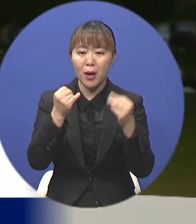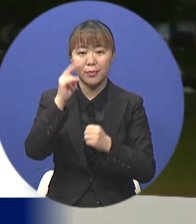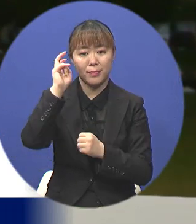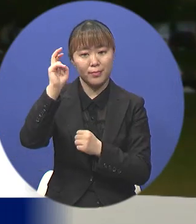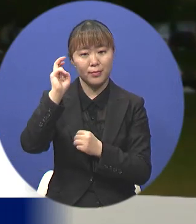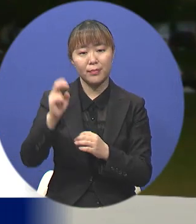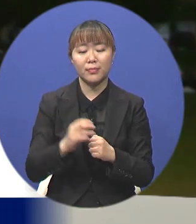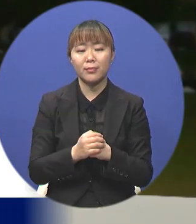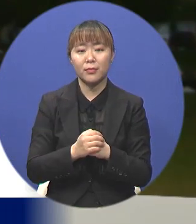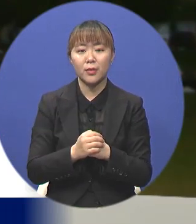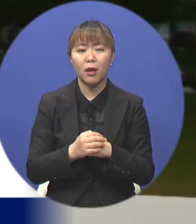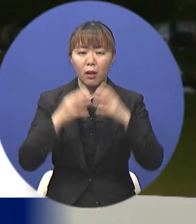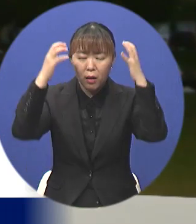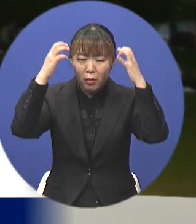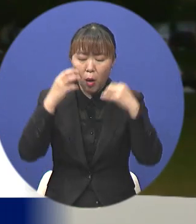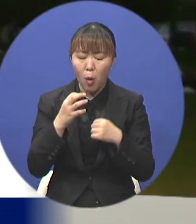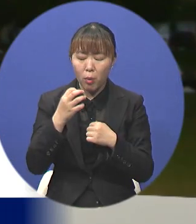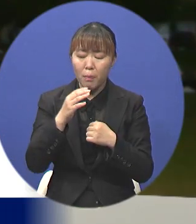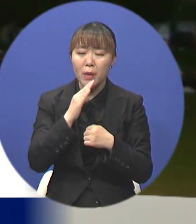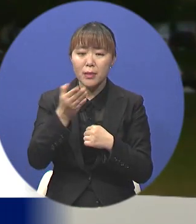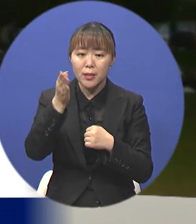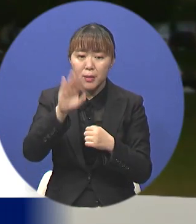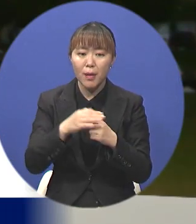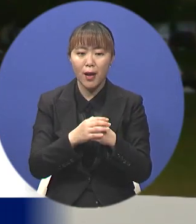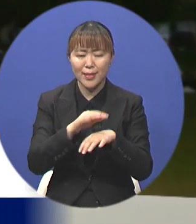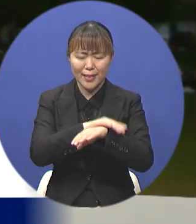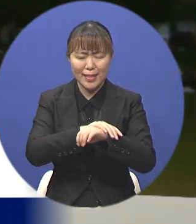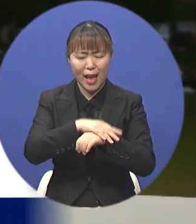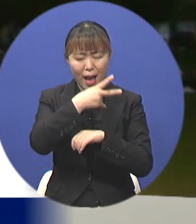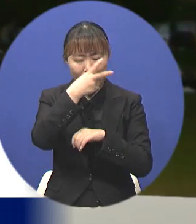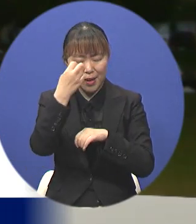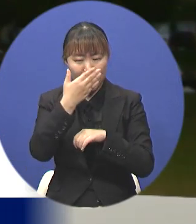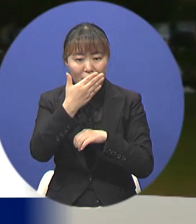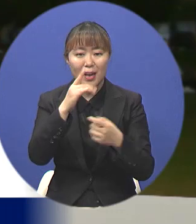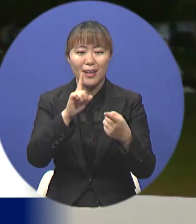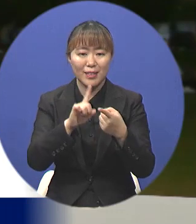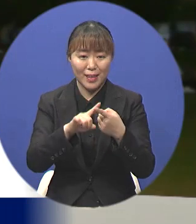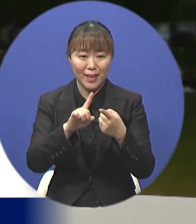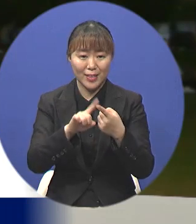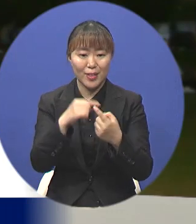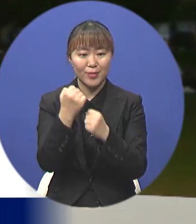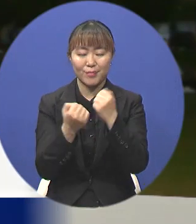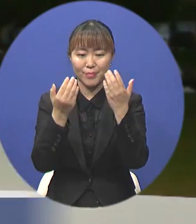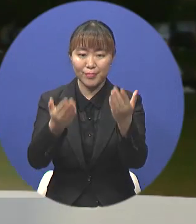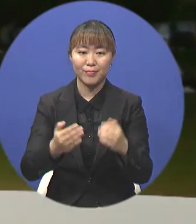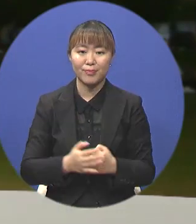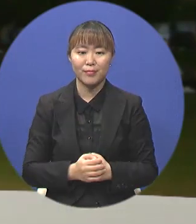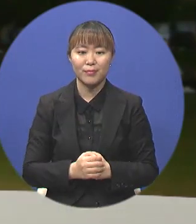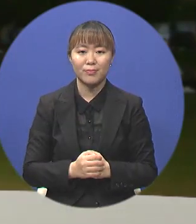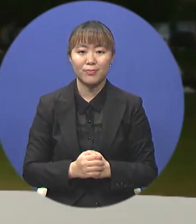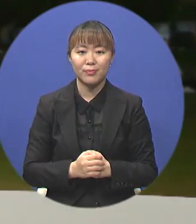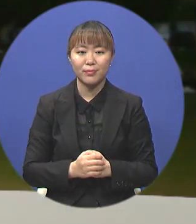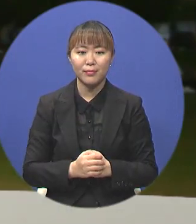텐데요. 폭염이 기승을 부려도 꿀잠 잘 수 있는 비결을 손자희 아나운서가 알려드립니다.